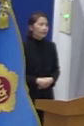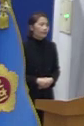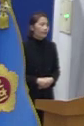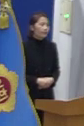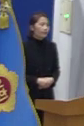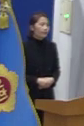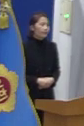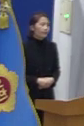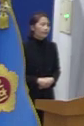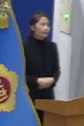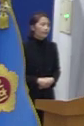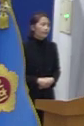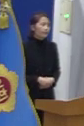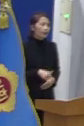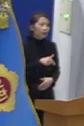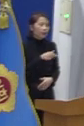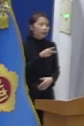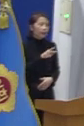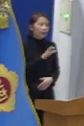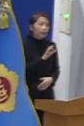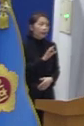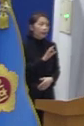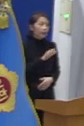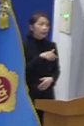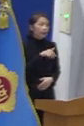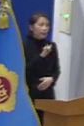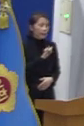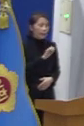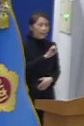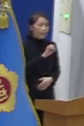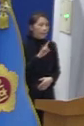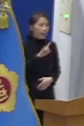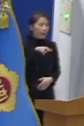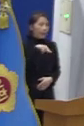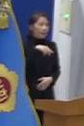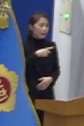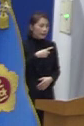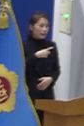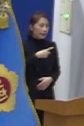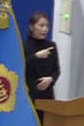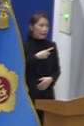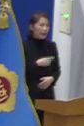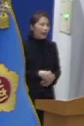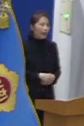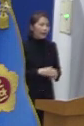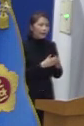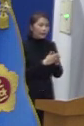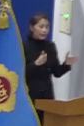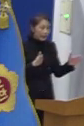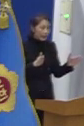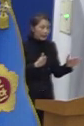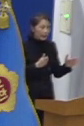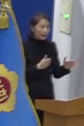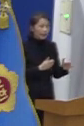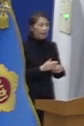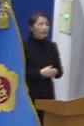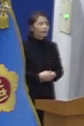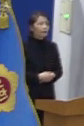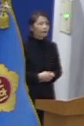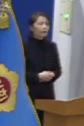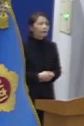더 경기 패스가 오늘 5월 본격 시행됩니다. 전국 어디서나 사용할 수 있는